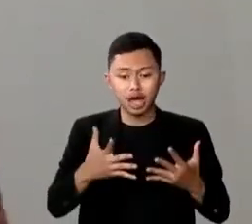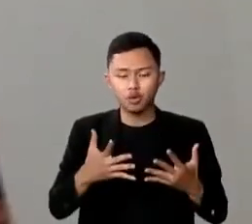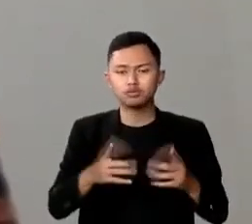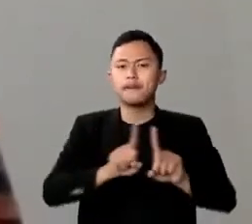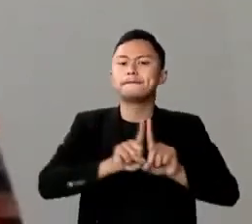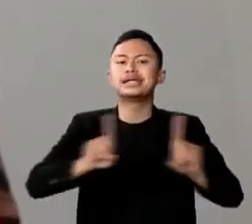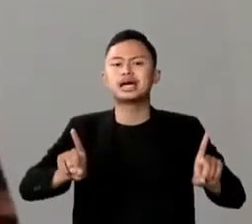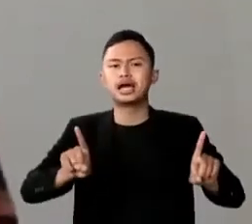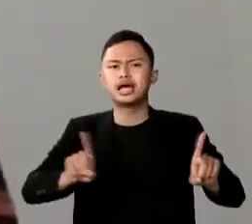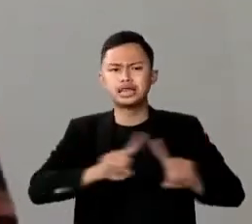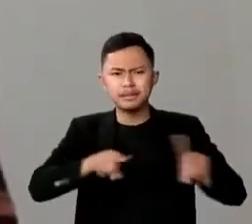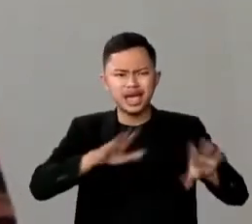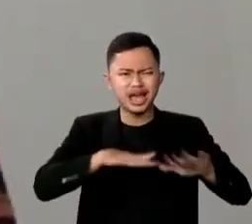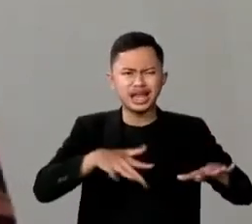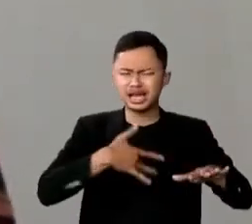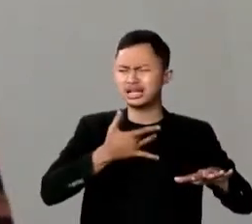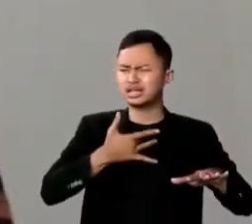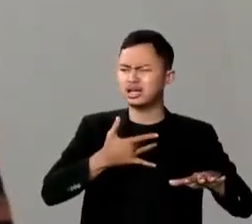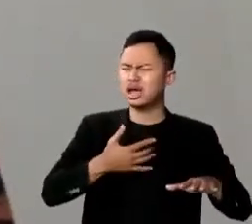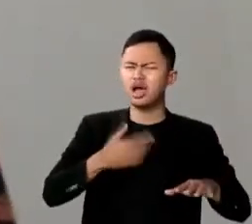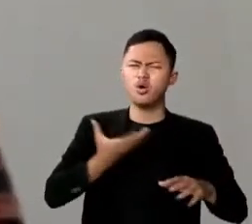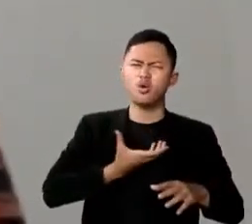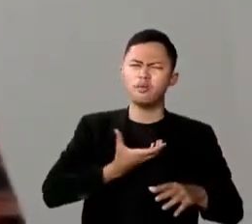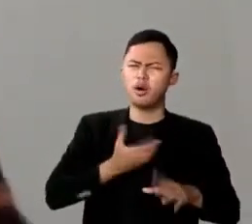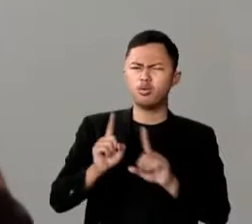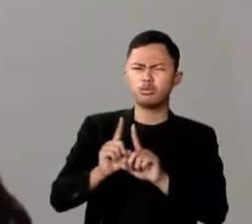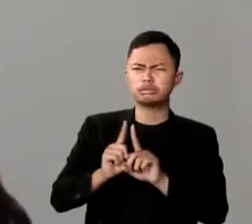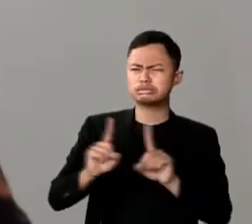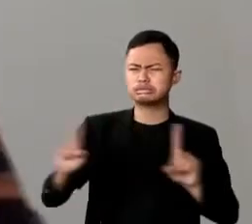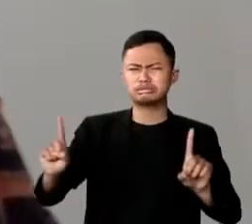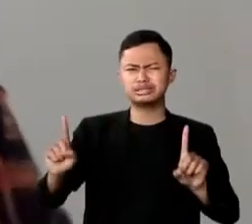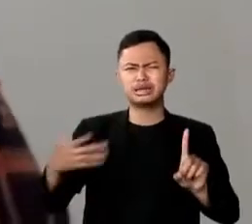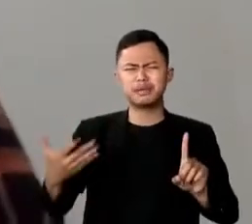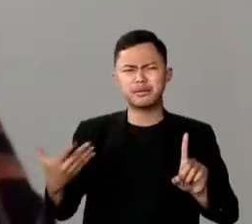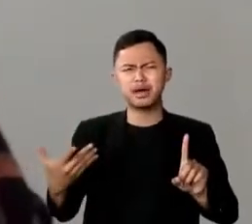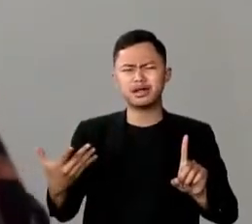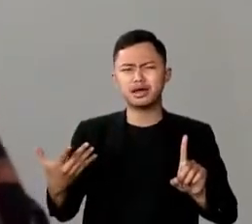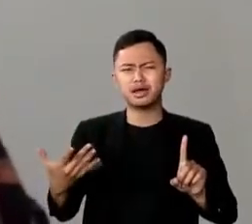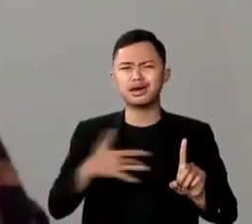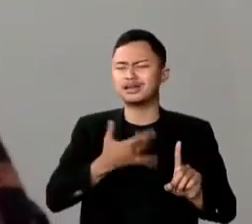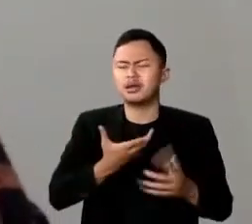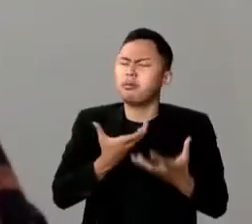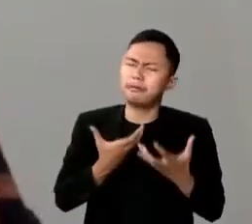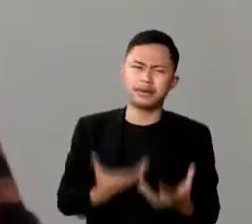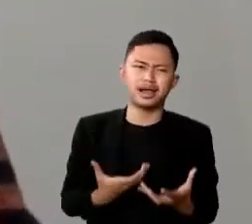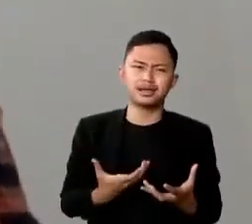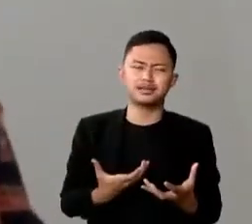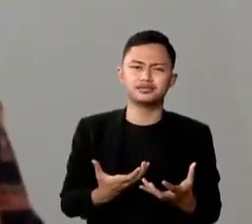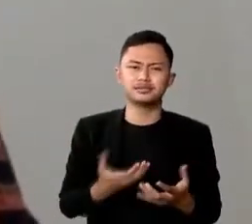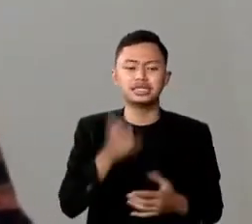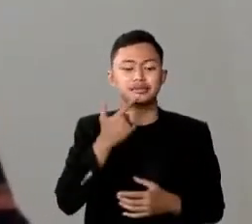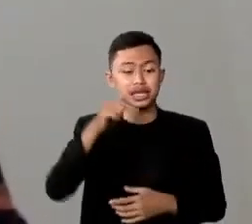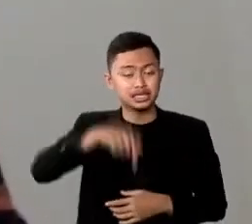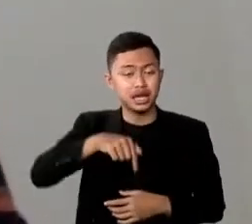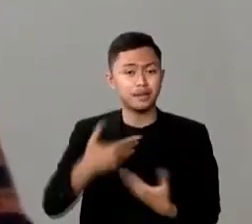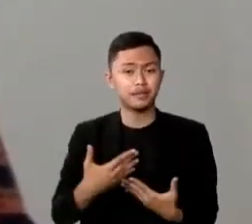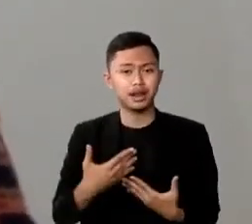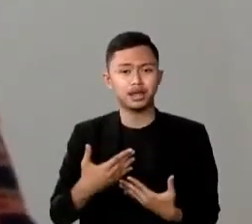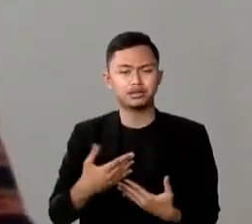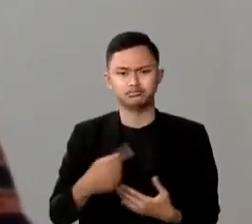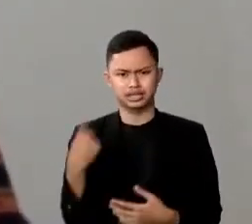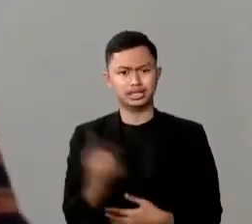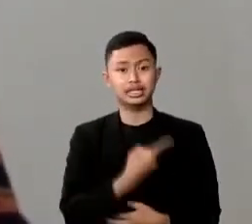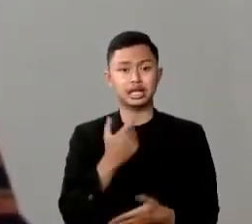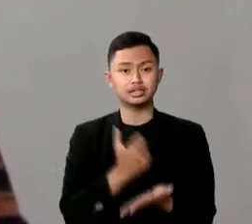maka tadi kondisi yang selama ini kita akan mengerti Nana makin terasa berat Ya seperti Marathon yang gak jelas ujungnya